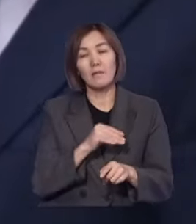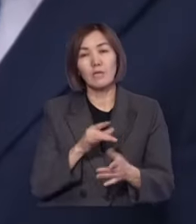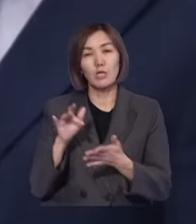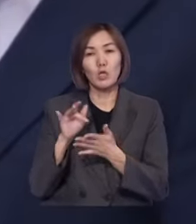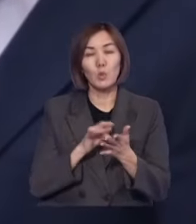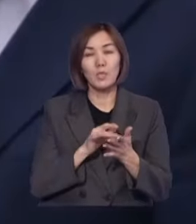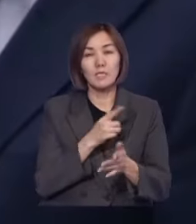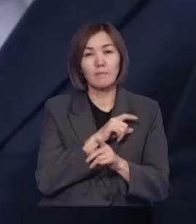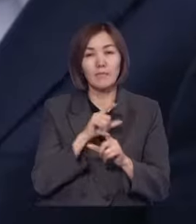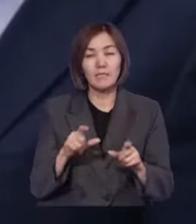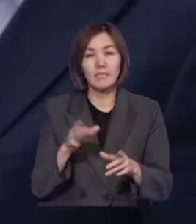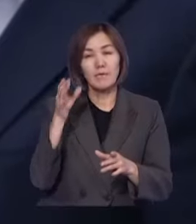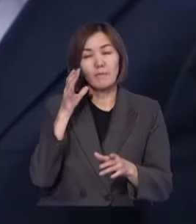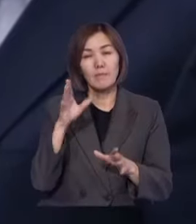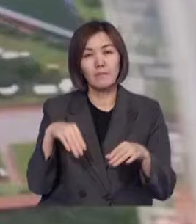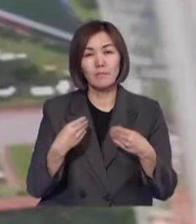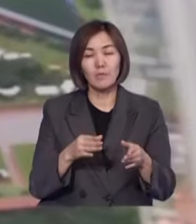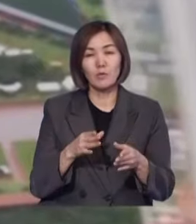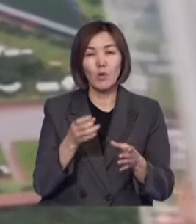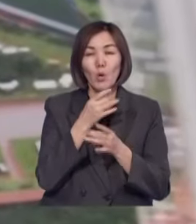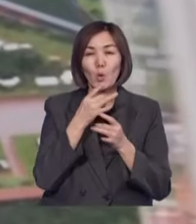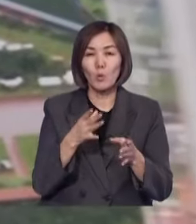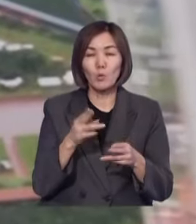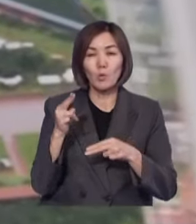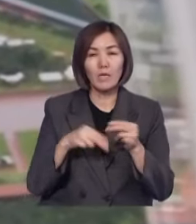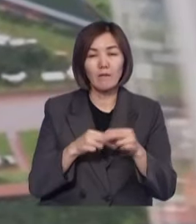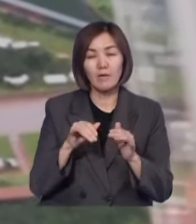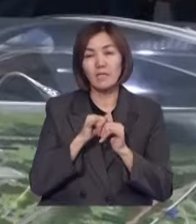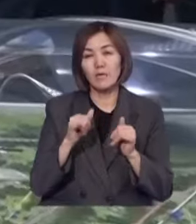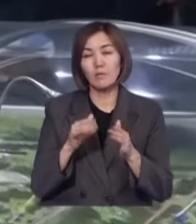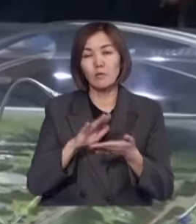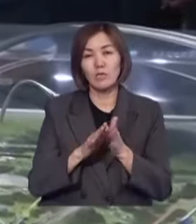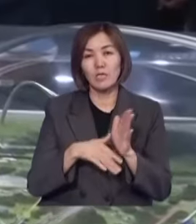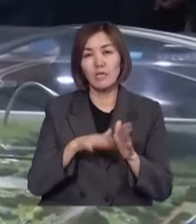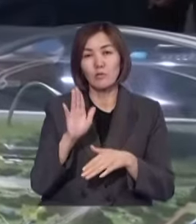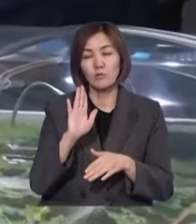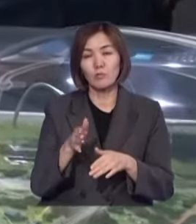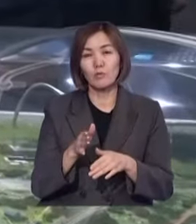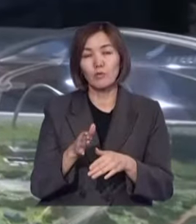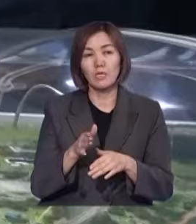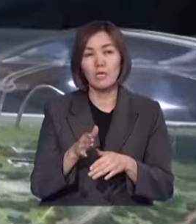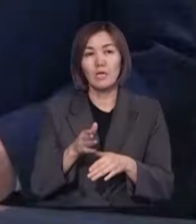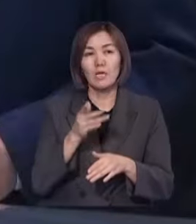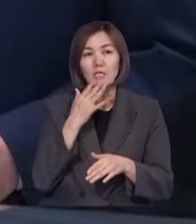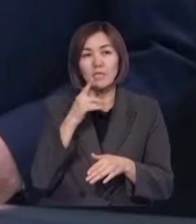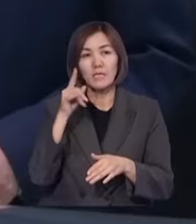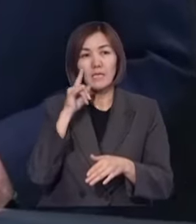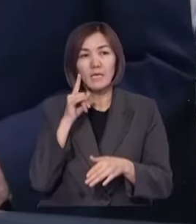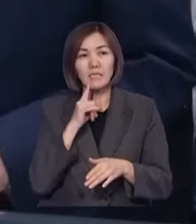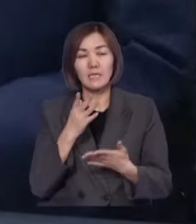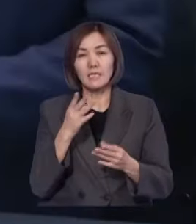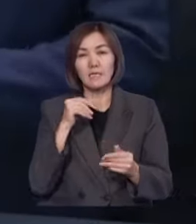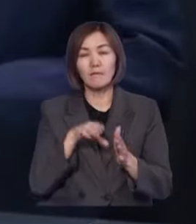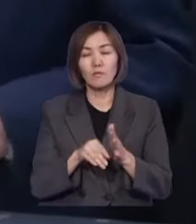туристік, медициналық, білім беру, мәдени және демалыс инфрақұрылымын дамытуға жағдай жасалады. Бұл отандық және шетелдік инвесторлар үшін